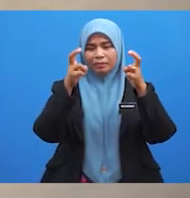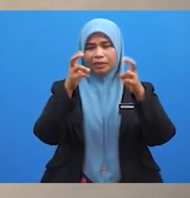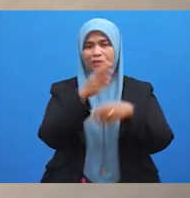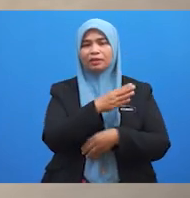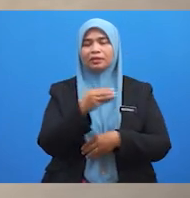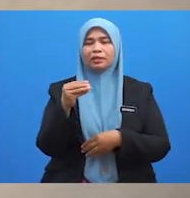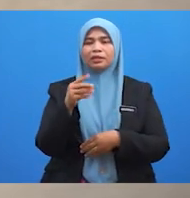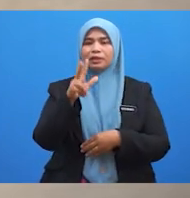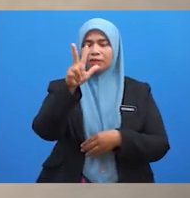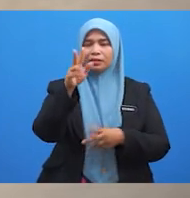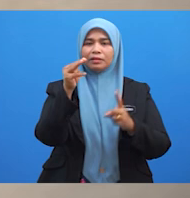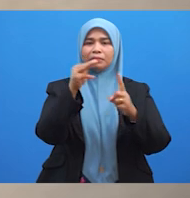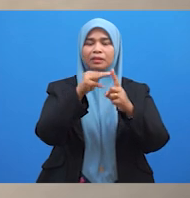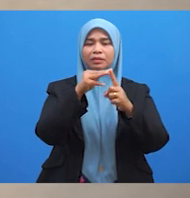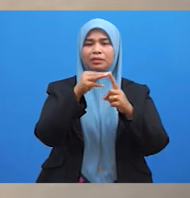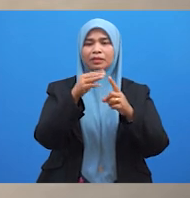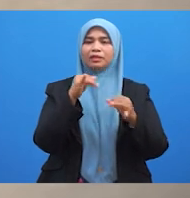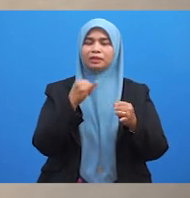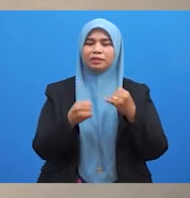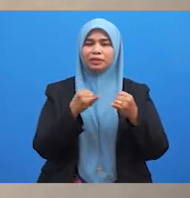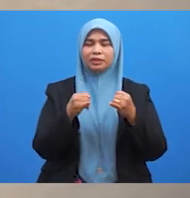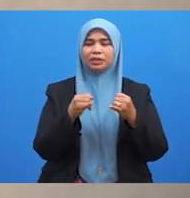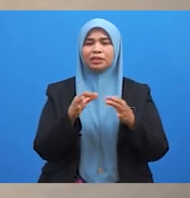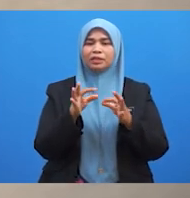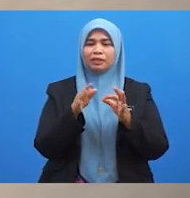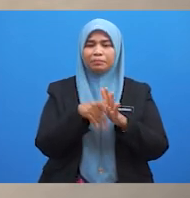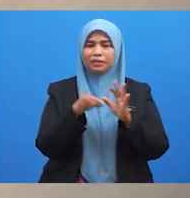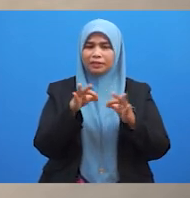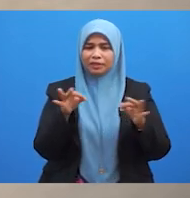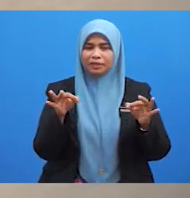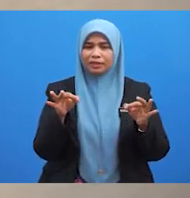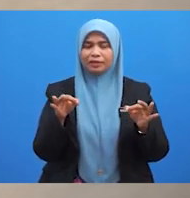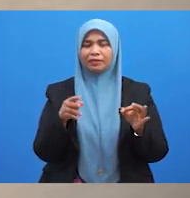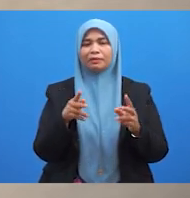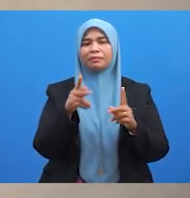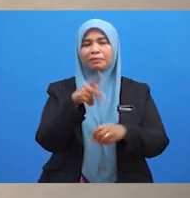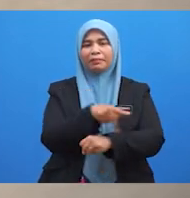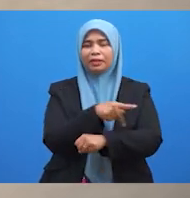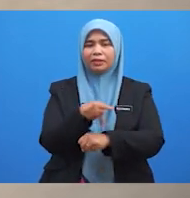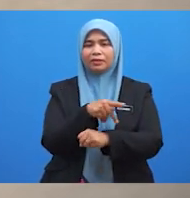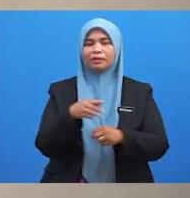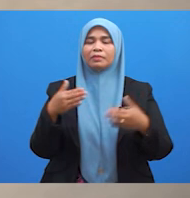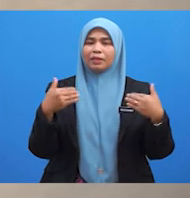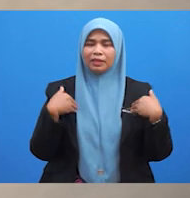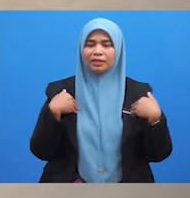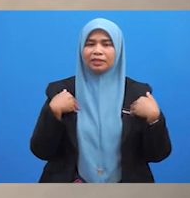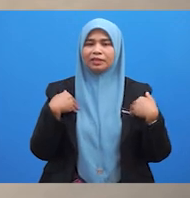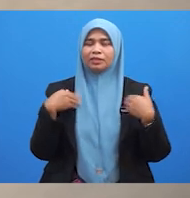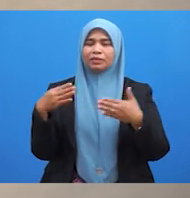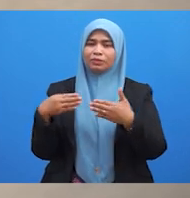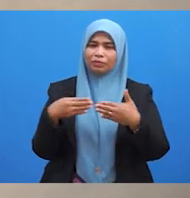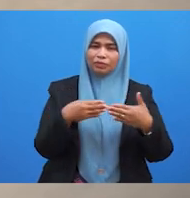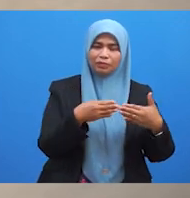dan 3 markah lagi jika penceritaan pantun mempunyai kesinambungan